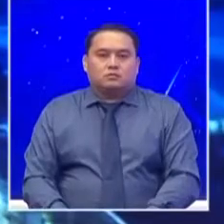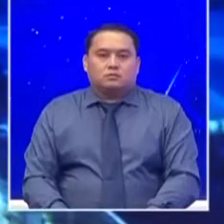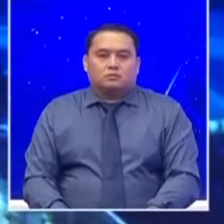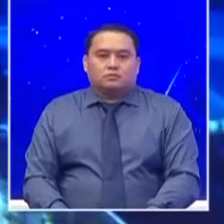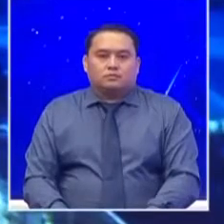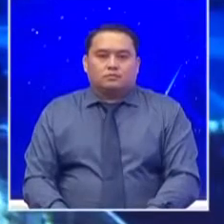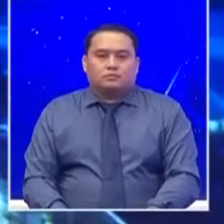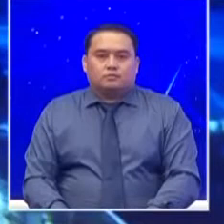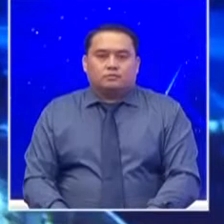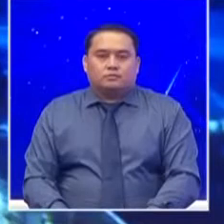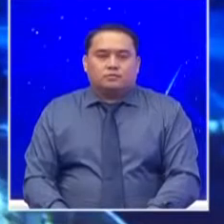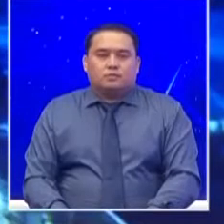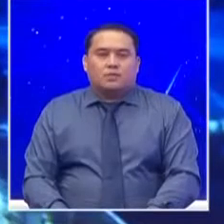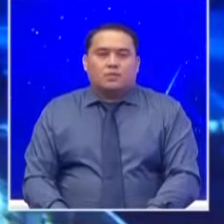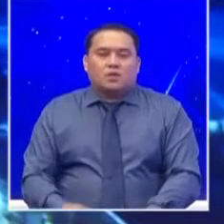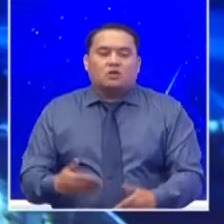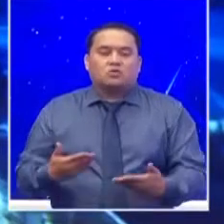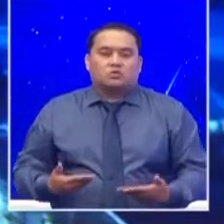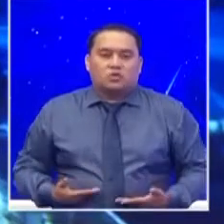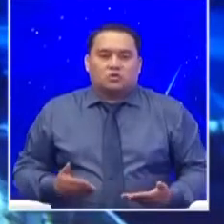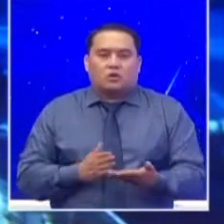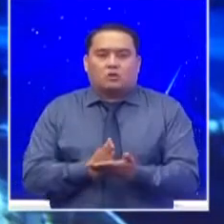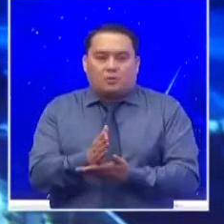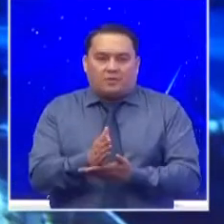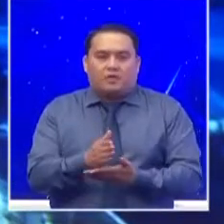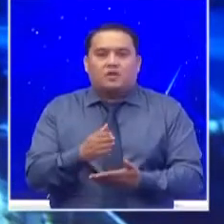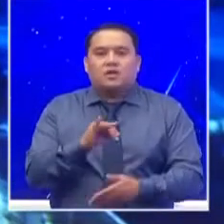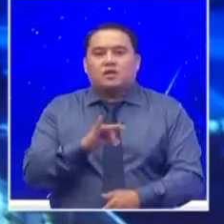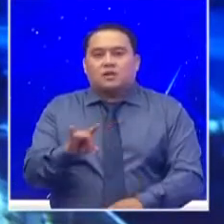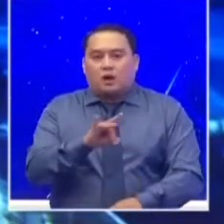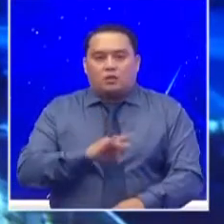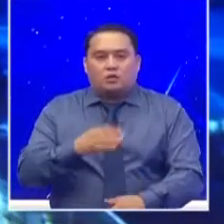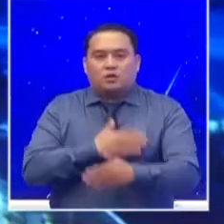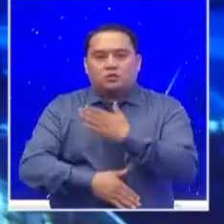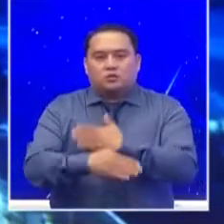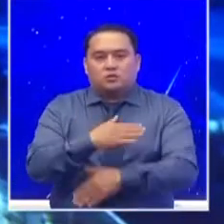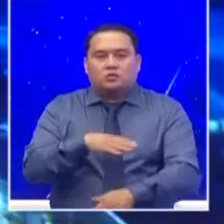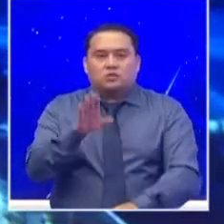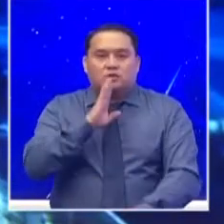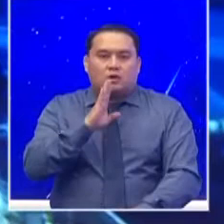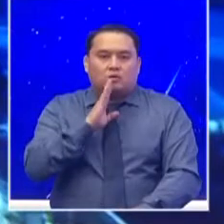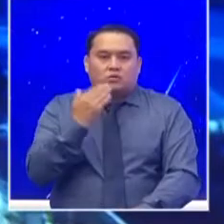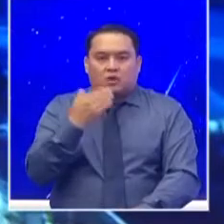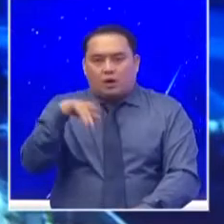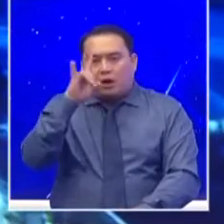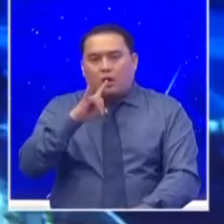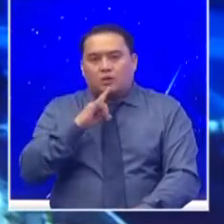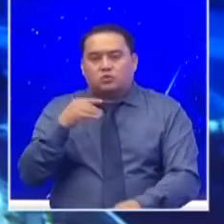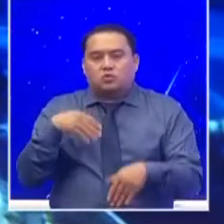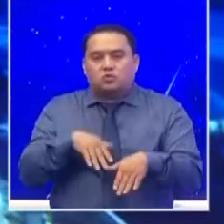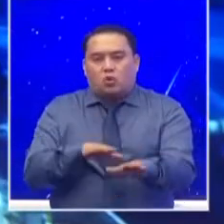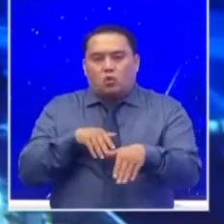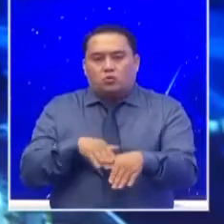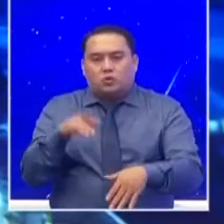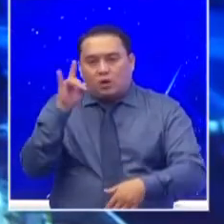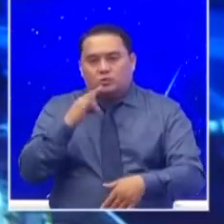Поверить в себя – такого жизненного кредо придерживается рукодельница из Илийского района Женезгуль Даулетова. Вот уже 15 лет девушка